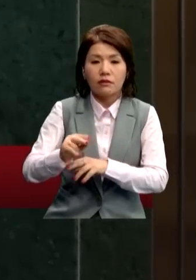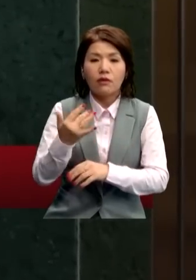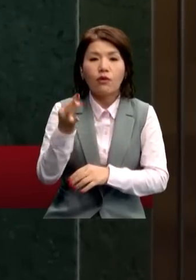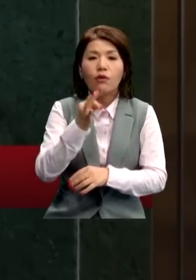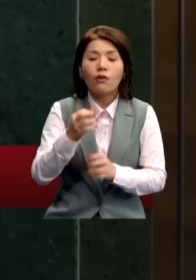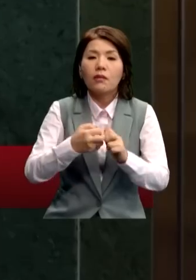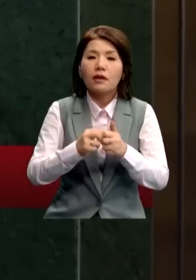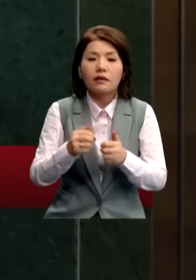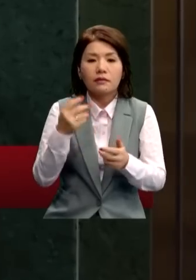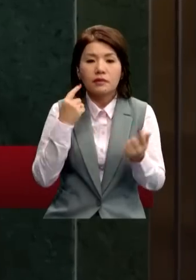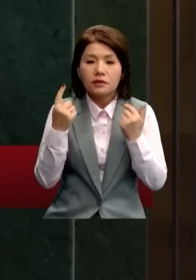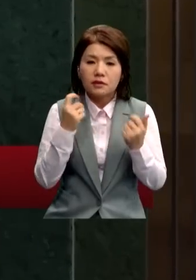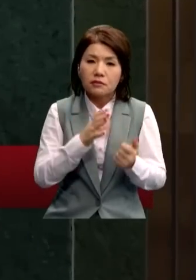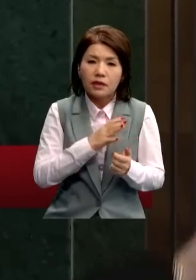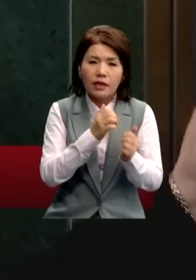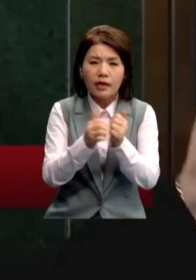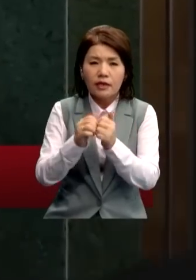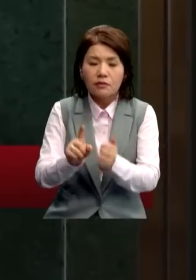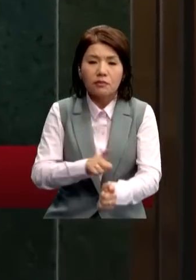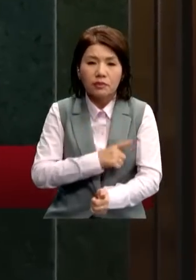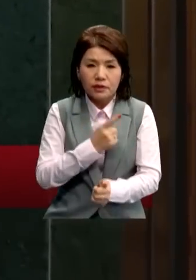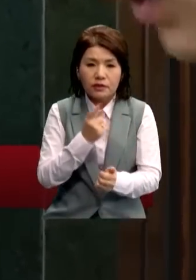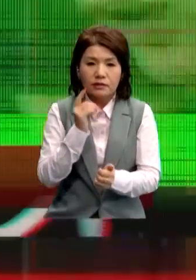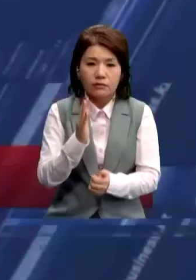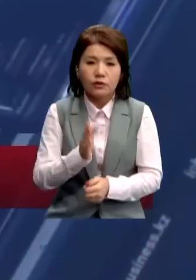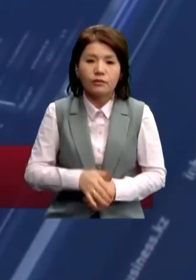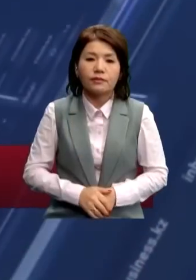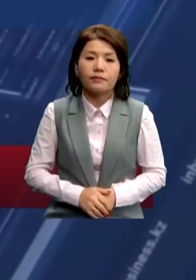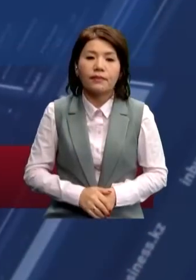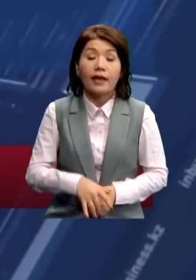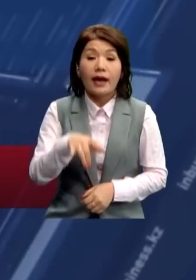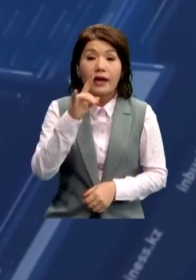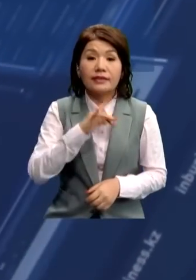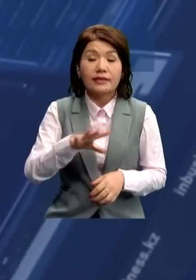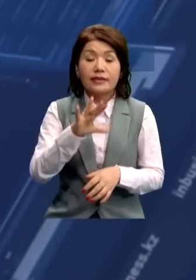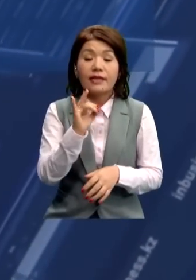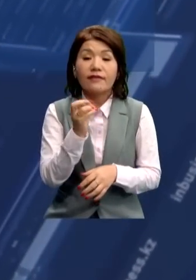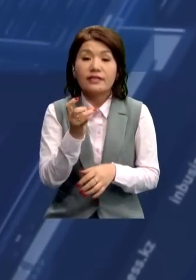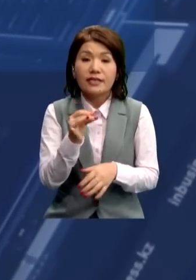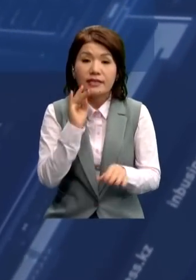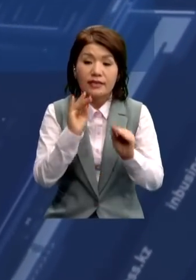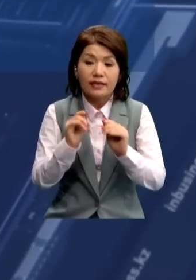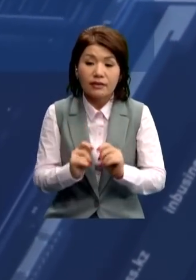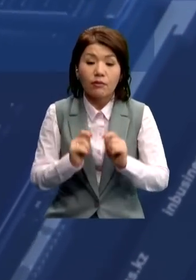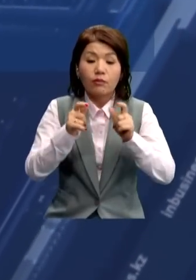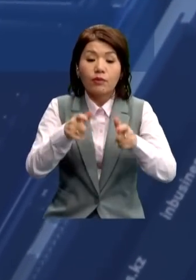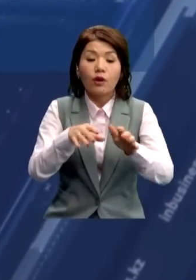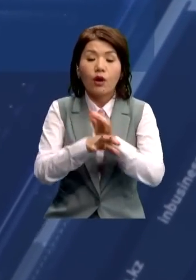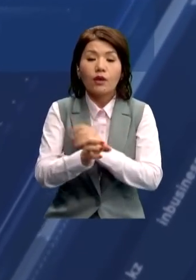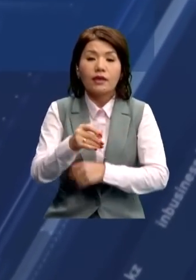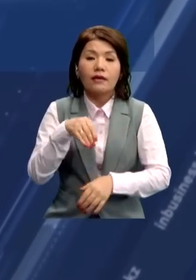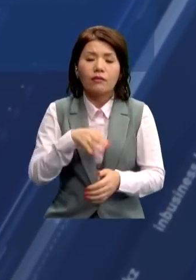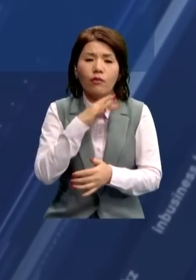мәселе естідіңіз бе қазір? Сонда әрбір мамандық бойынша жұмыс істейміз. Жақсы. Қазақстанға инвестиция салғысы келетін шетелдің